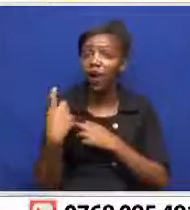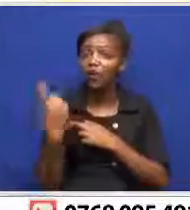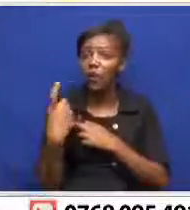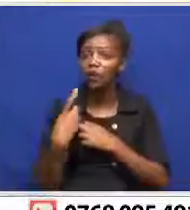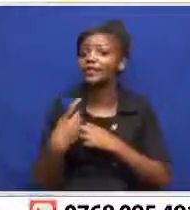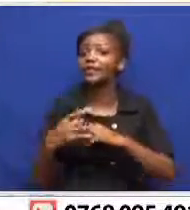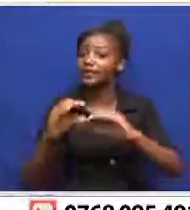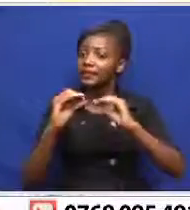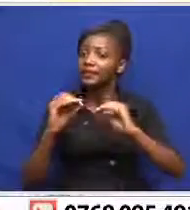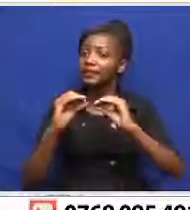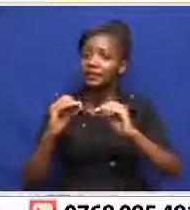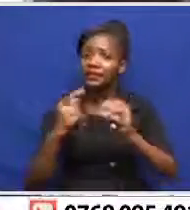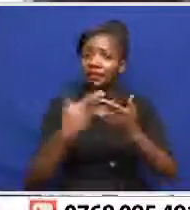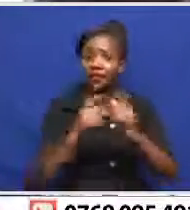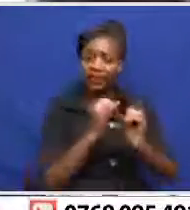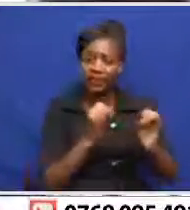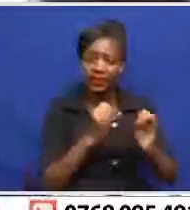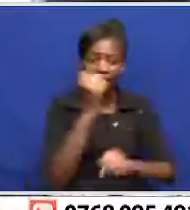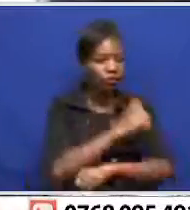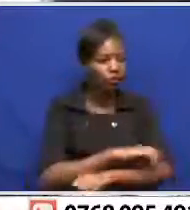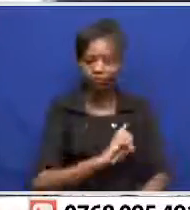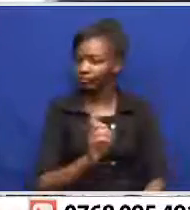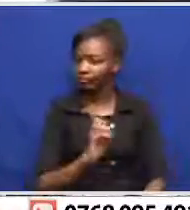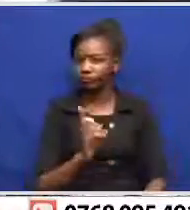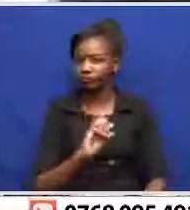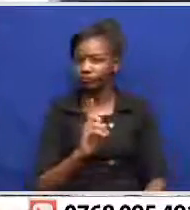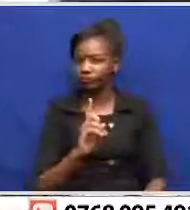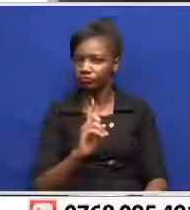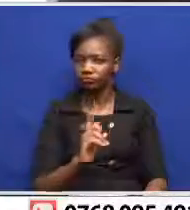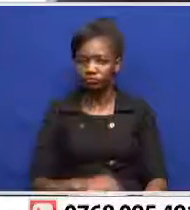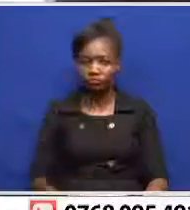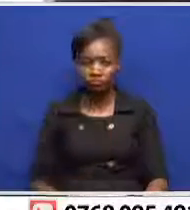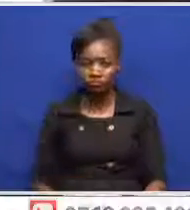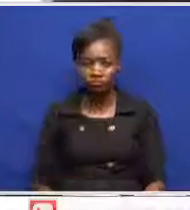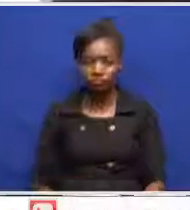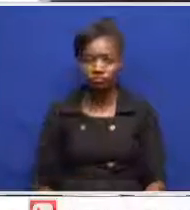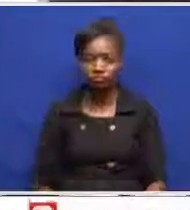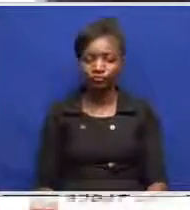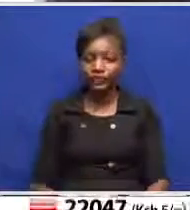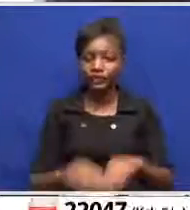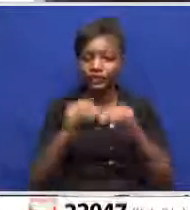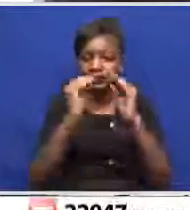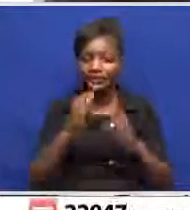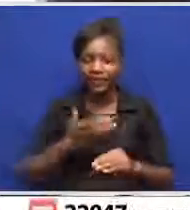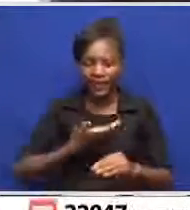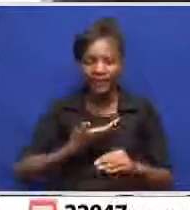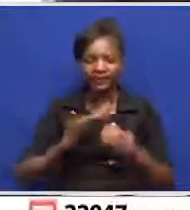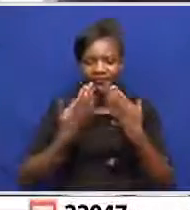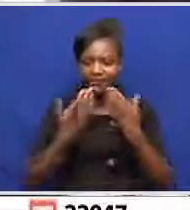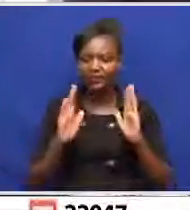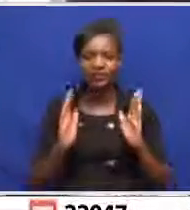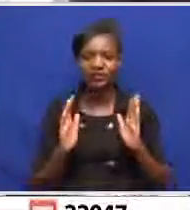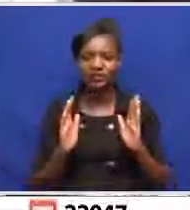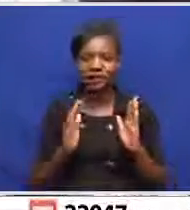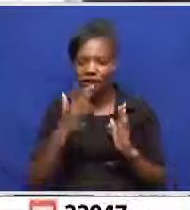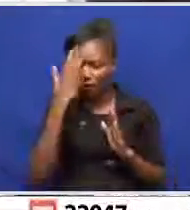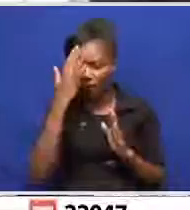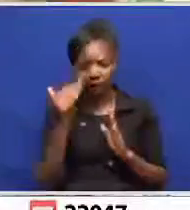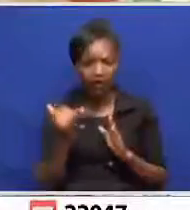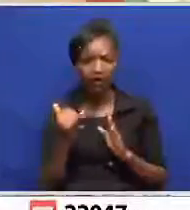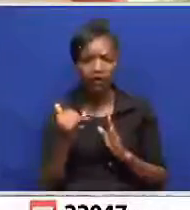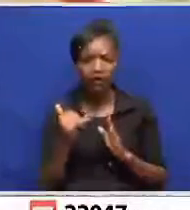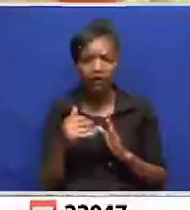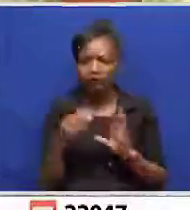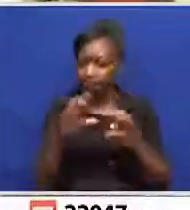afisha shule hiyo serikali I jipange walu wase wakat kwa sababu ya kufanya kazi ya wanafunzi ama ya wale ambao ni wa Fany kazi wa